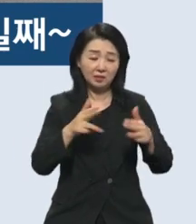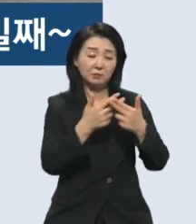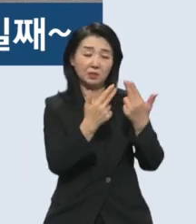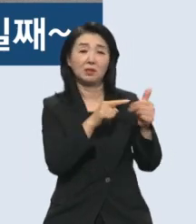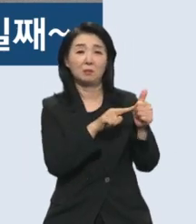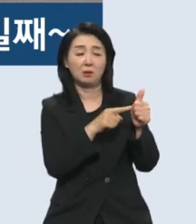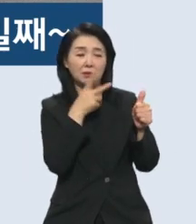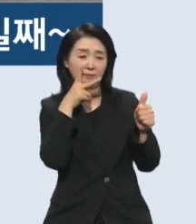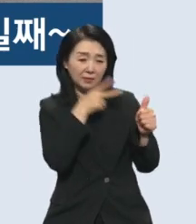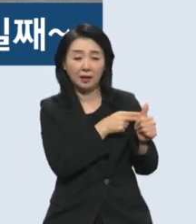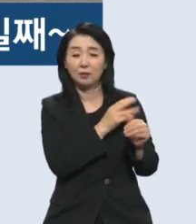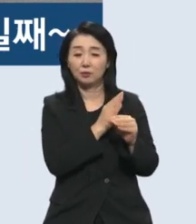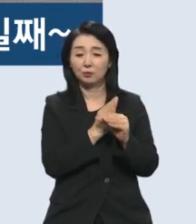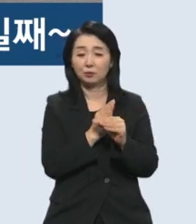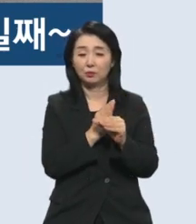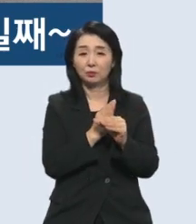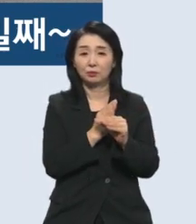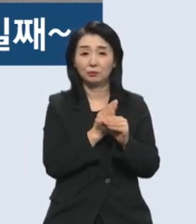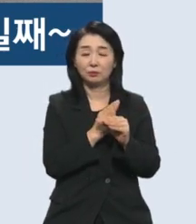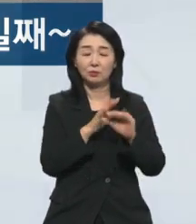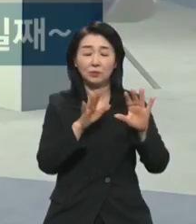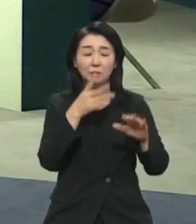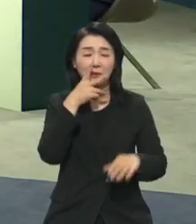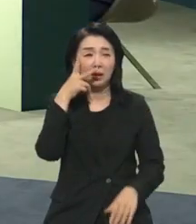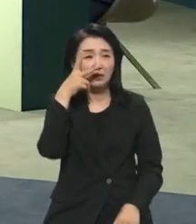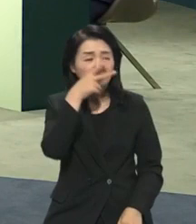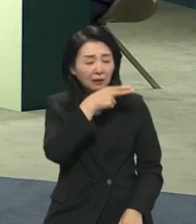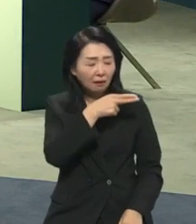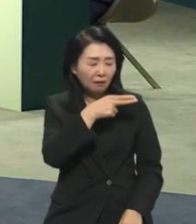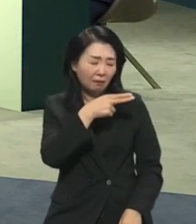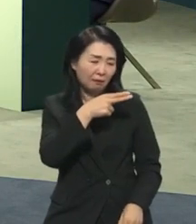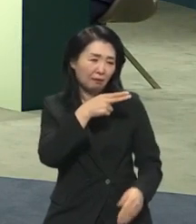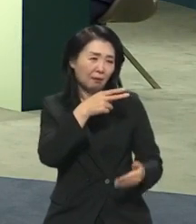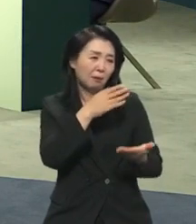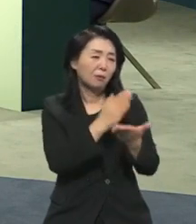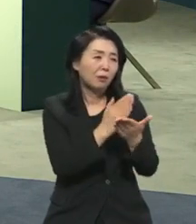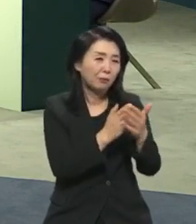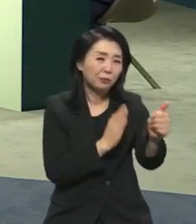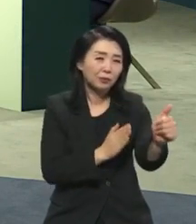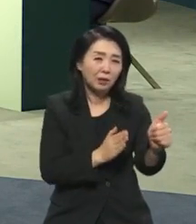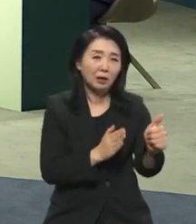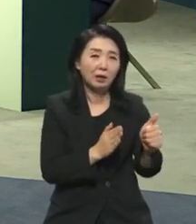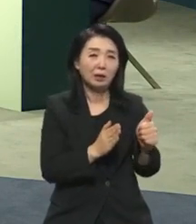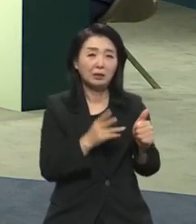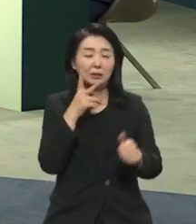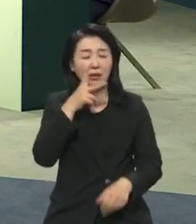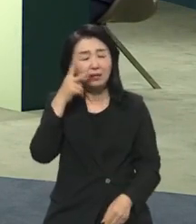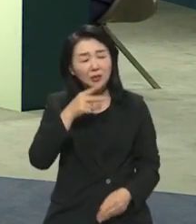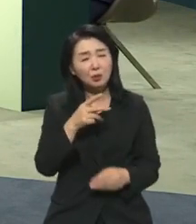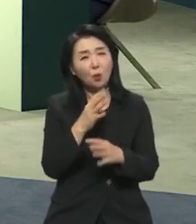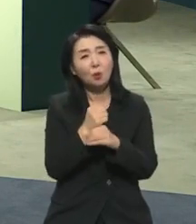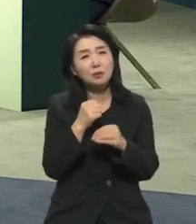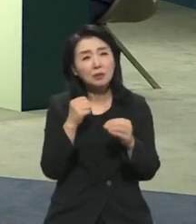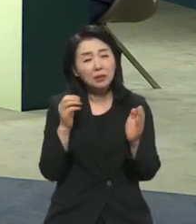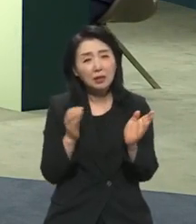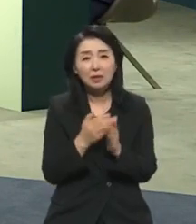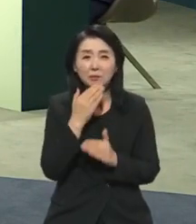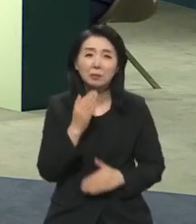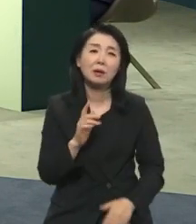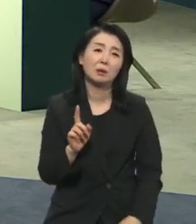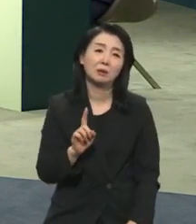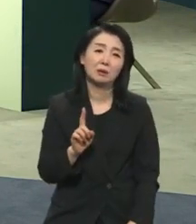있는데 뭐 좀 그만했으면 좋겠다라는 얘기가 민주당에서도 나오고 있습니다 언제까지 할 수 있는 건지 그리고 그만둘